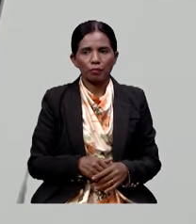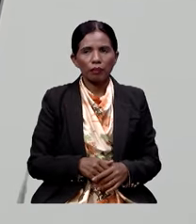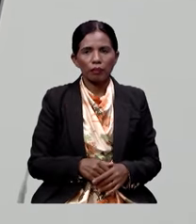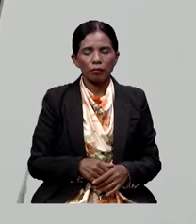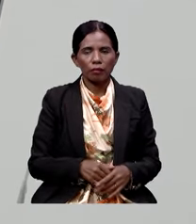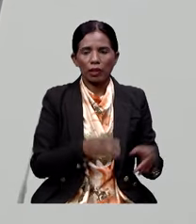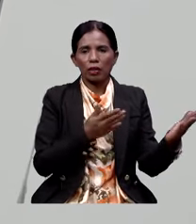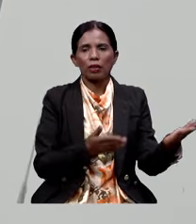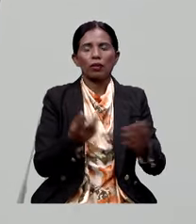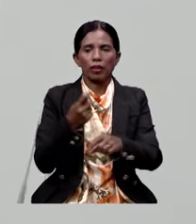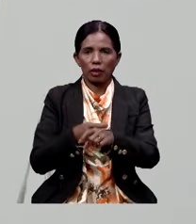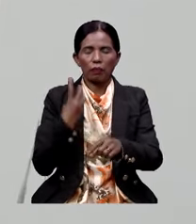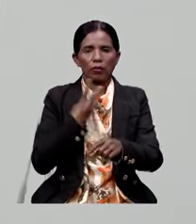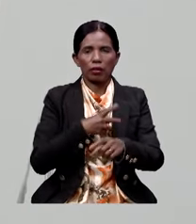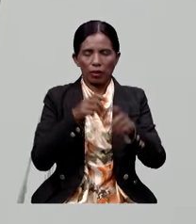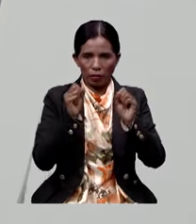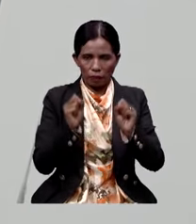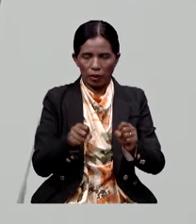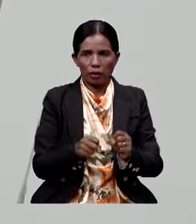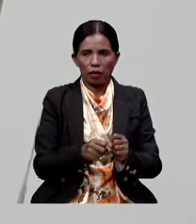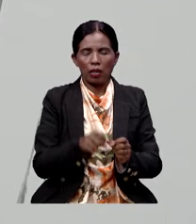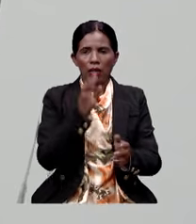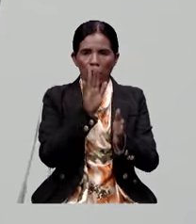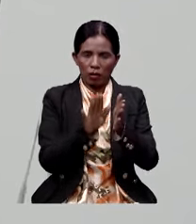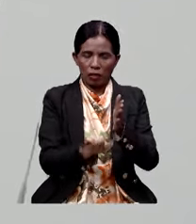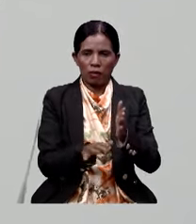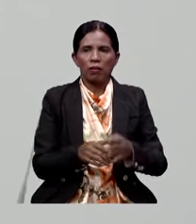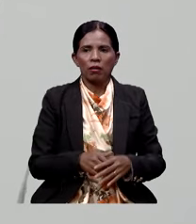dari tempo kita bele reduce ona